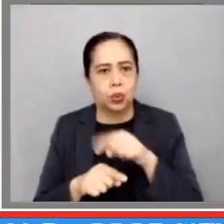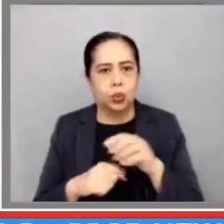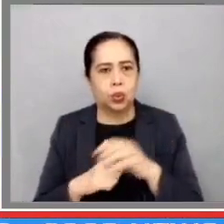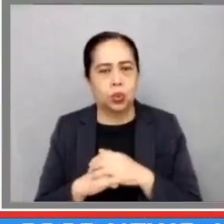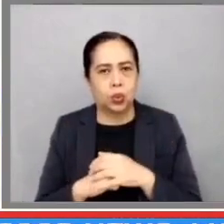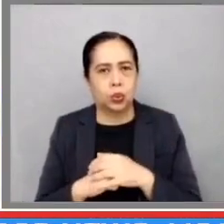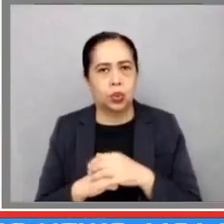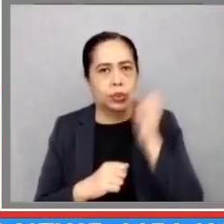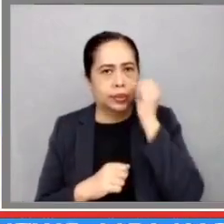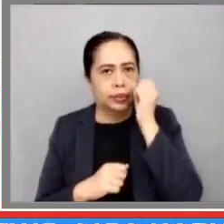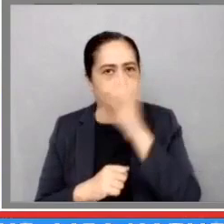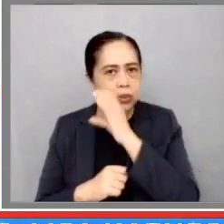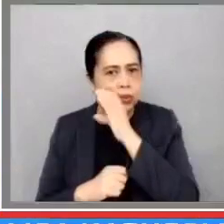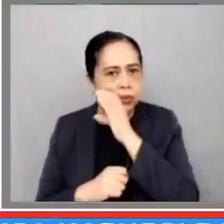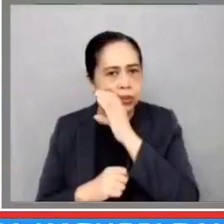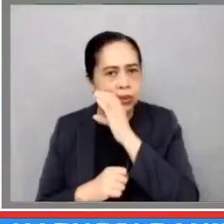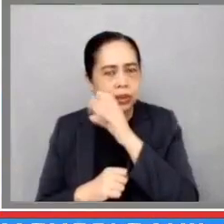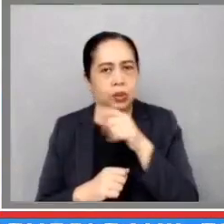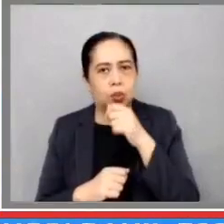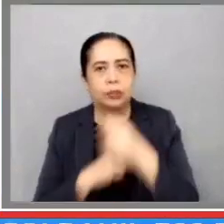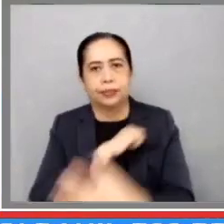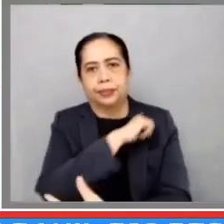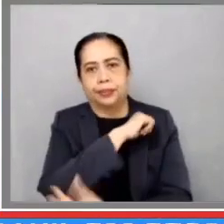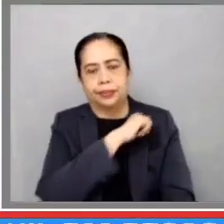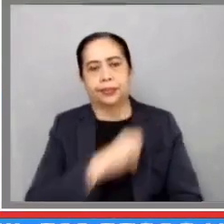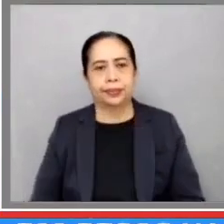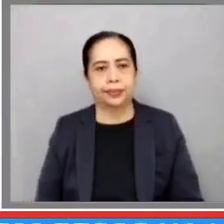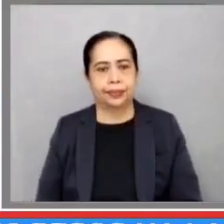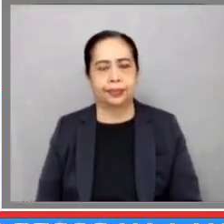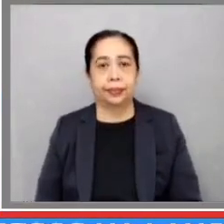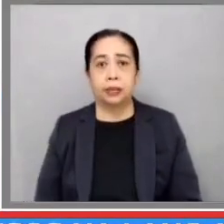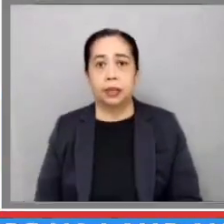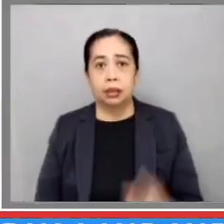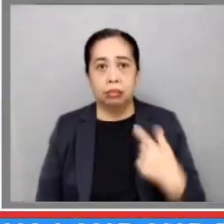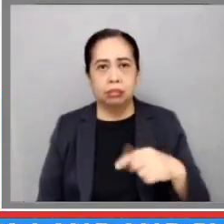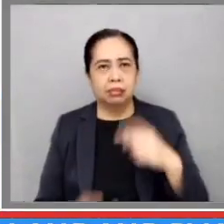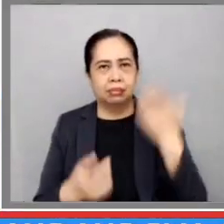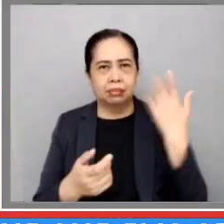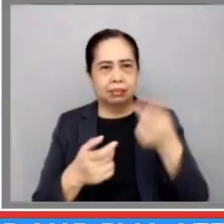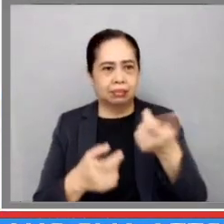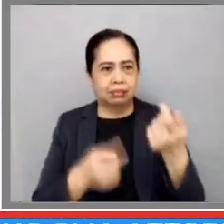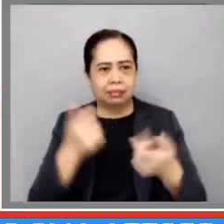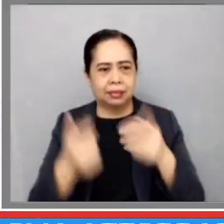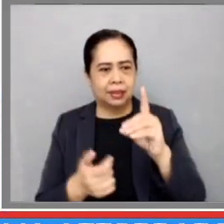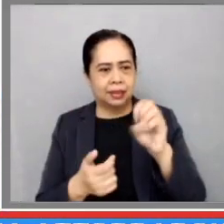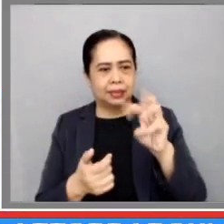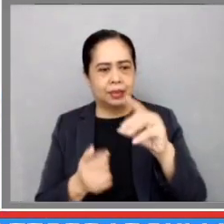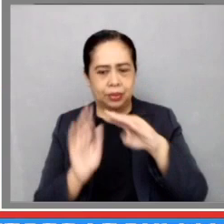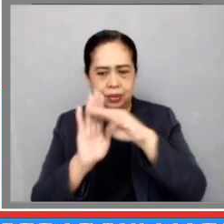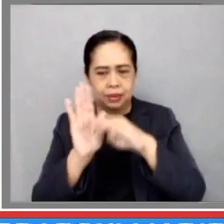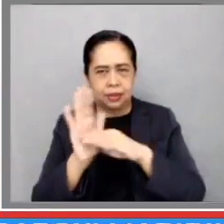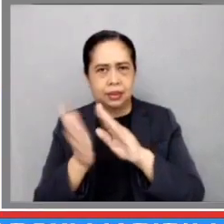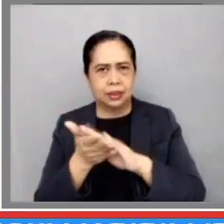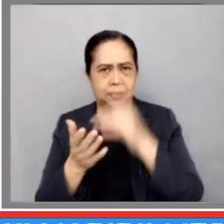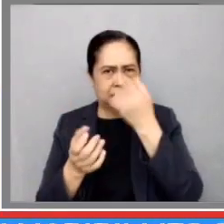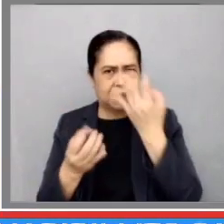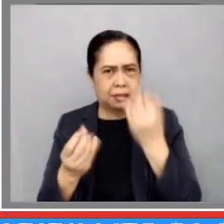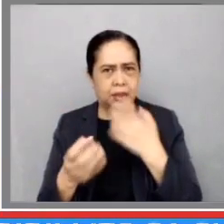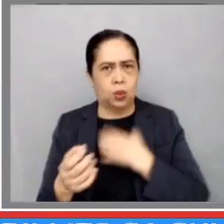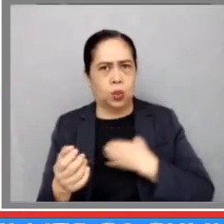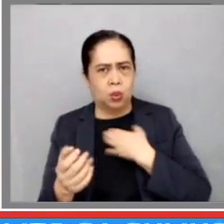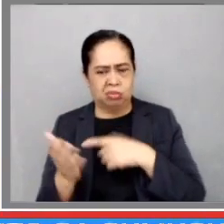senior citizen na indigent po. Mm-mm. Initially, nalinis na po ng DSWD yung inyong listahan dahil marami hong nagre-reklamo na